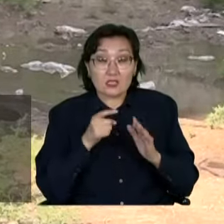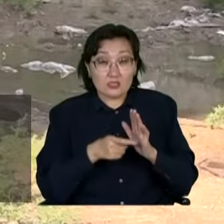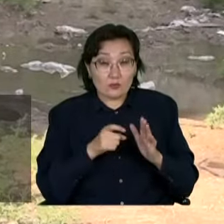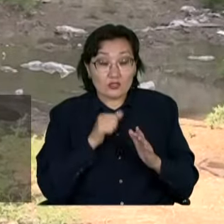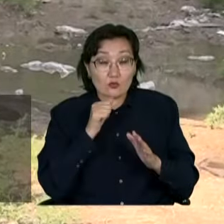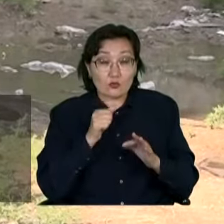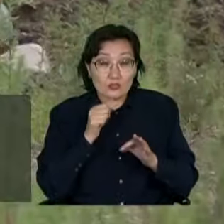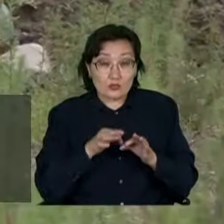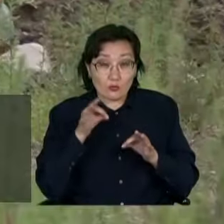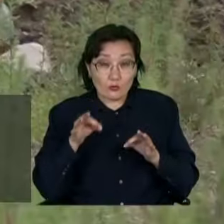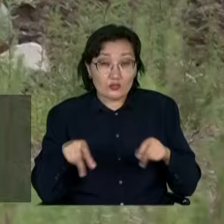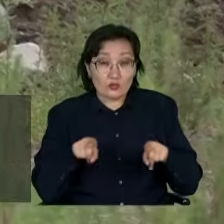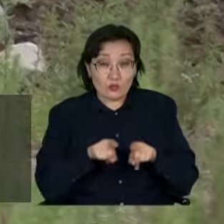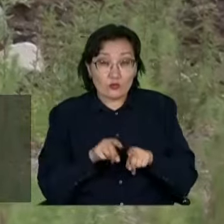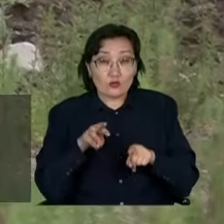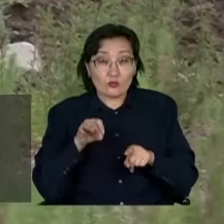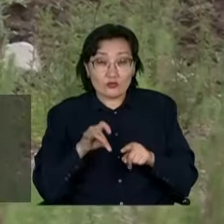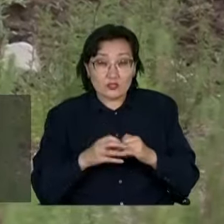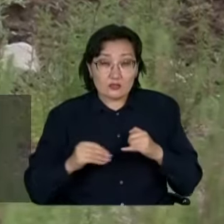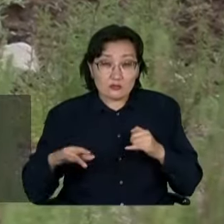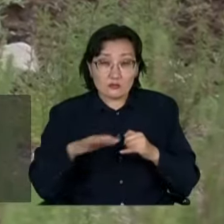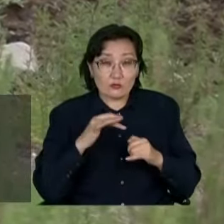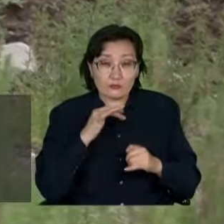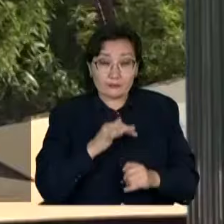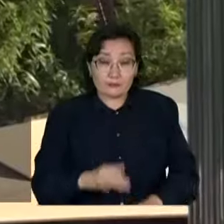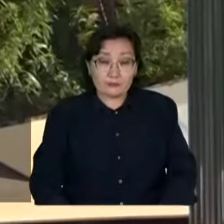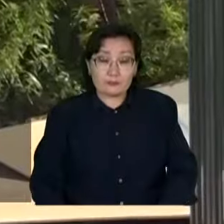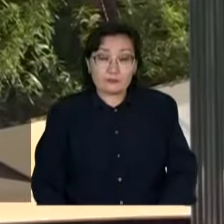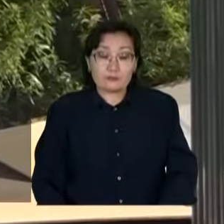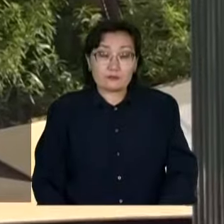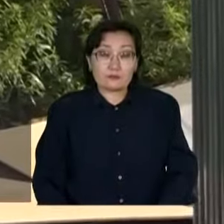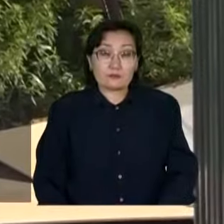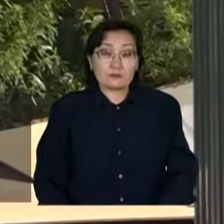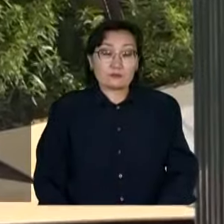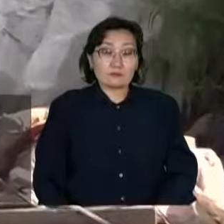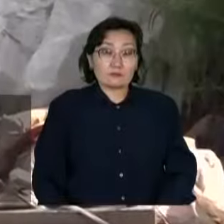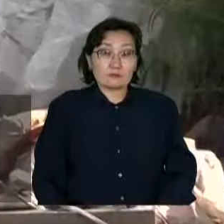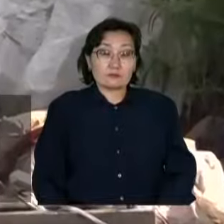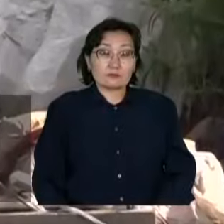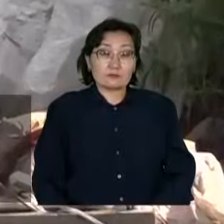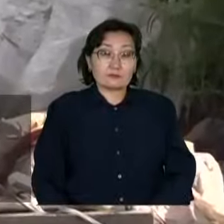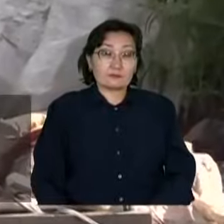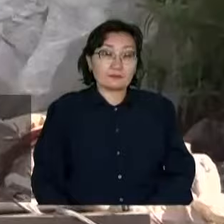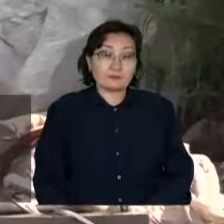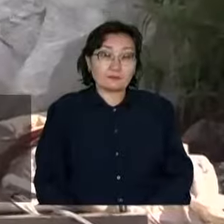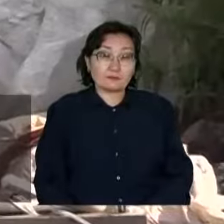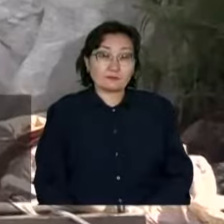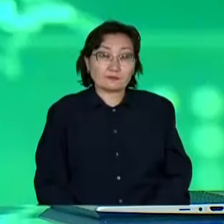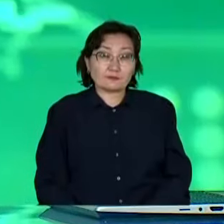и Костанайская области. Амина Усенова, Умер Серикбекулы, Дания Омар, Дастан Темирбекулы, телеканал «Алматы».